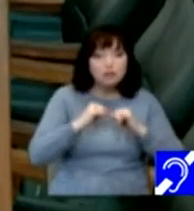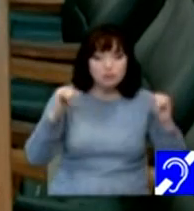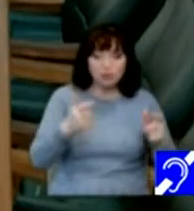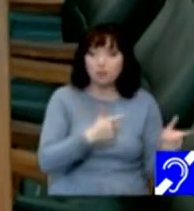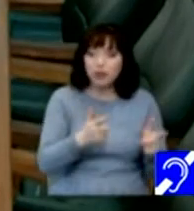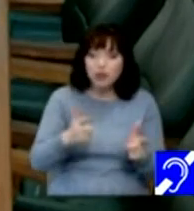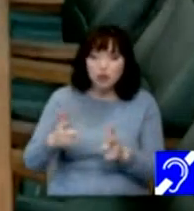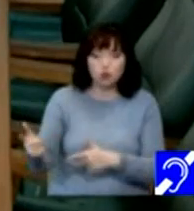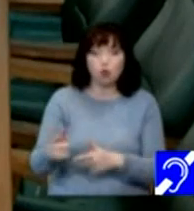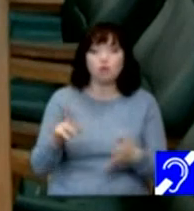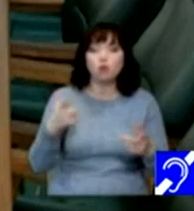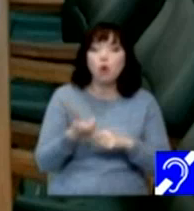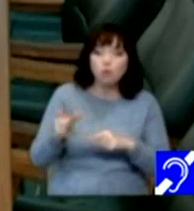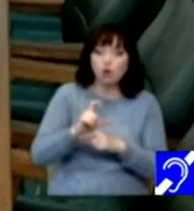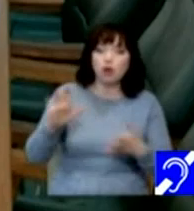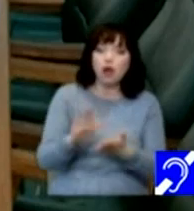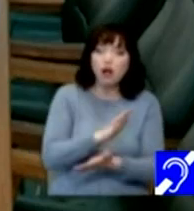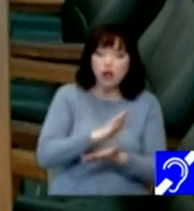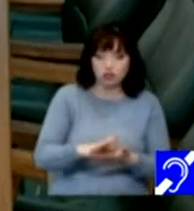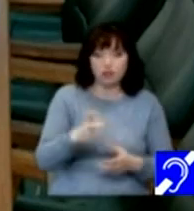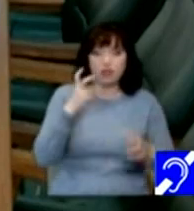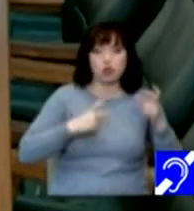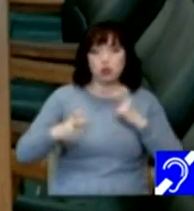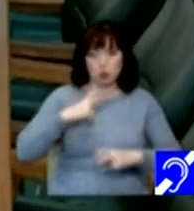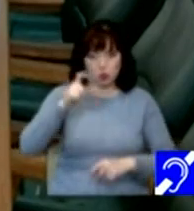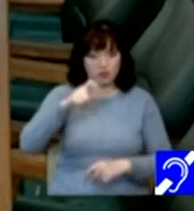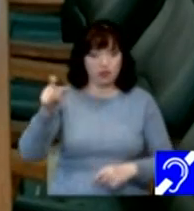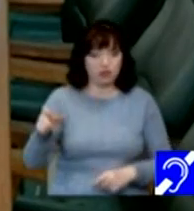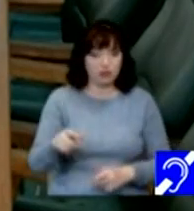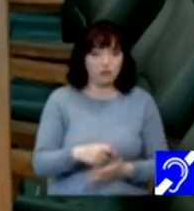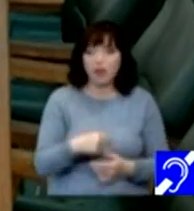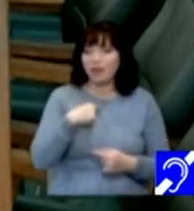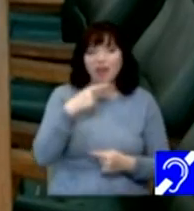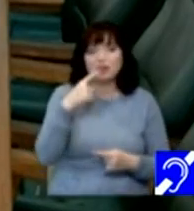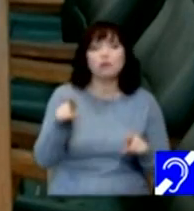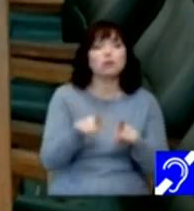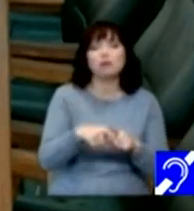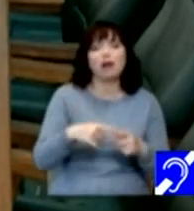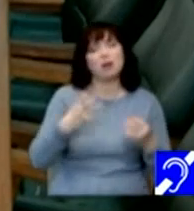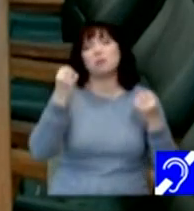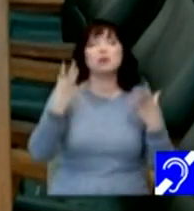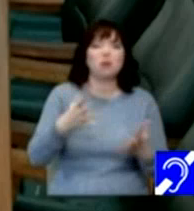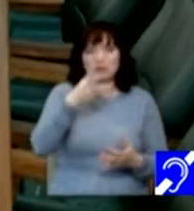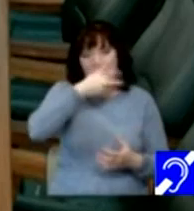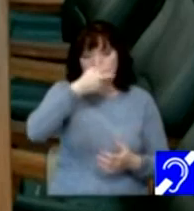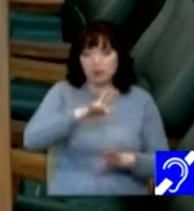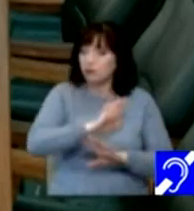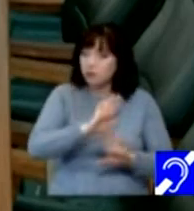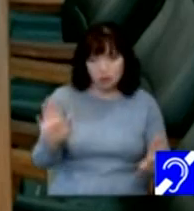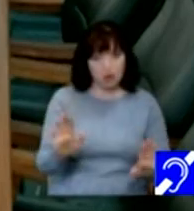pregătirea mai calitativă a studenților. Și nu o spun așa într-un mod patetic, dar o